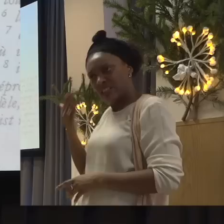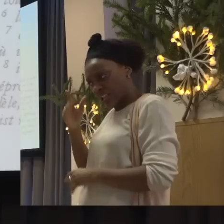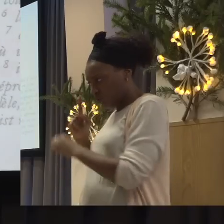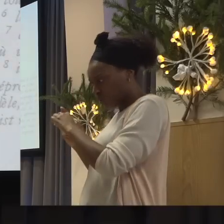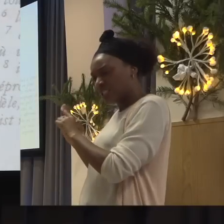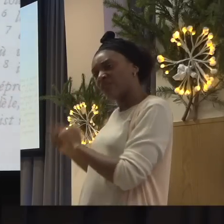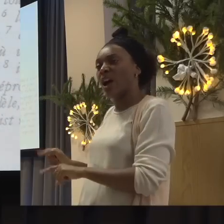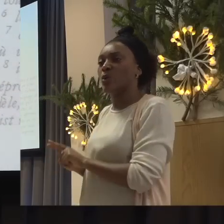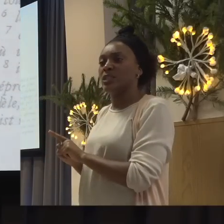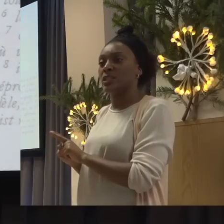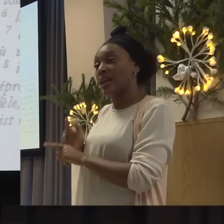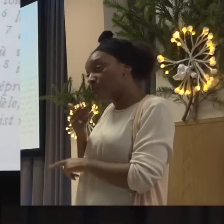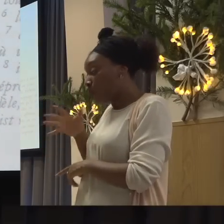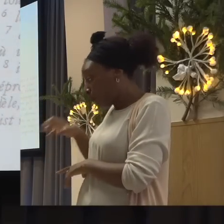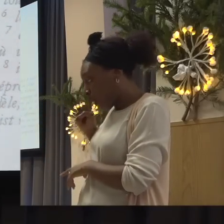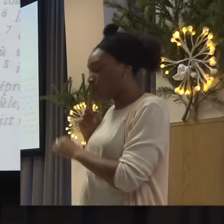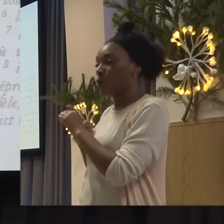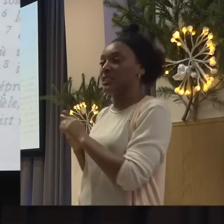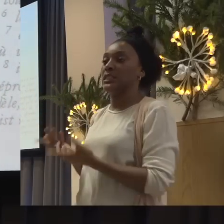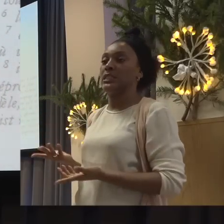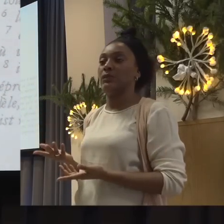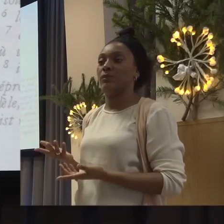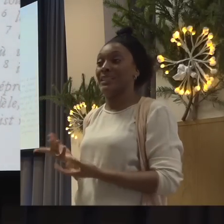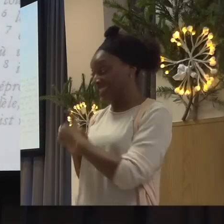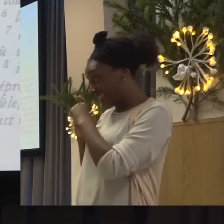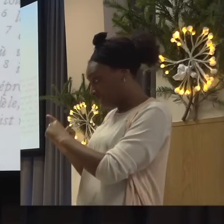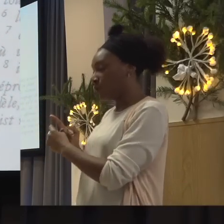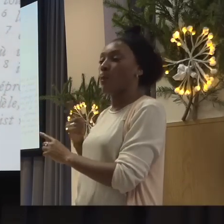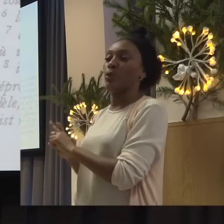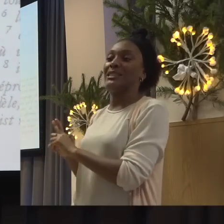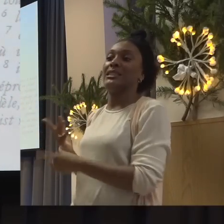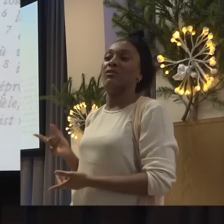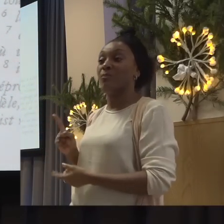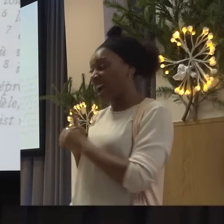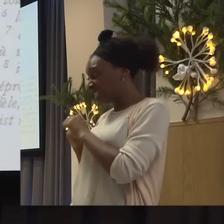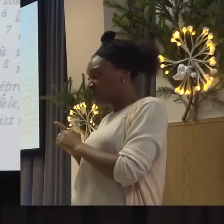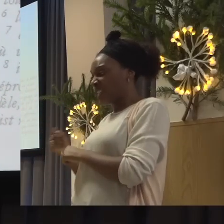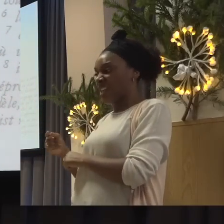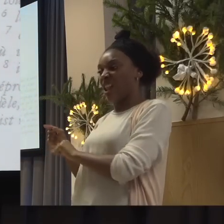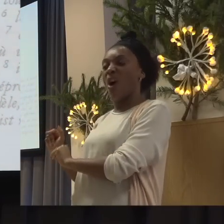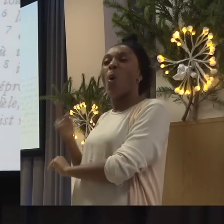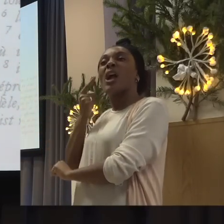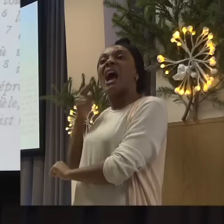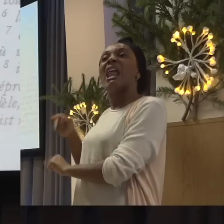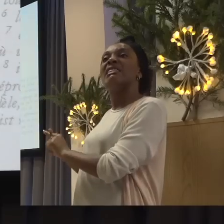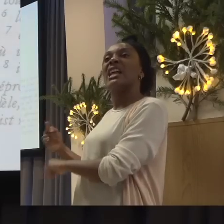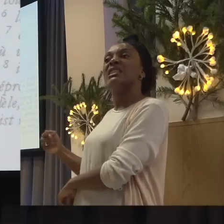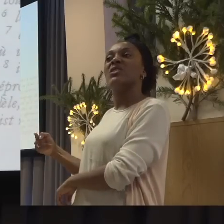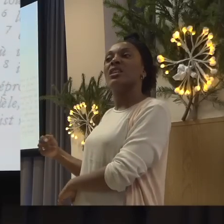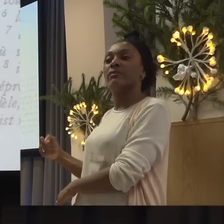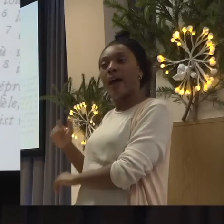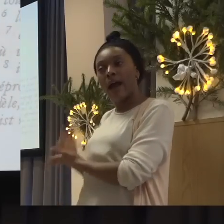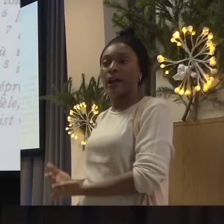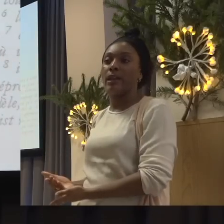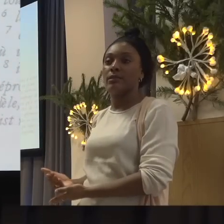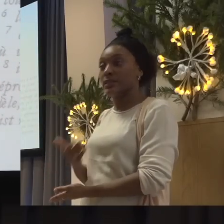Alléluia. Que pouvez-vous souligner de bien? Si chacun regardait dans ce sens-là, nous trouverons des